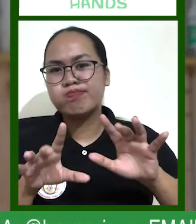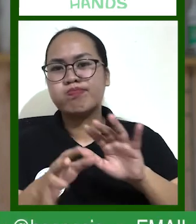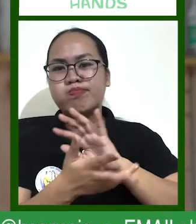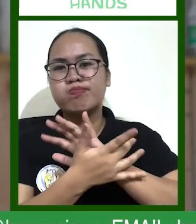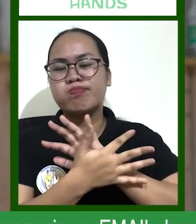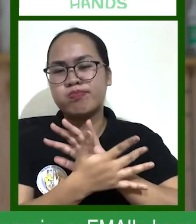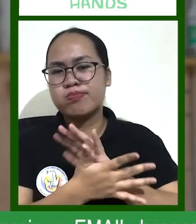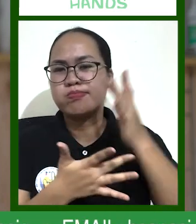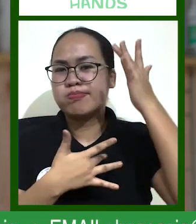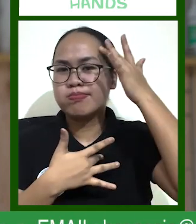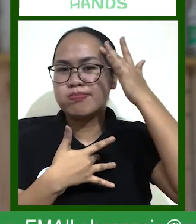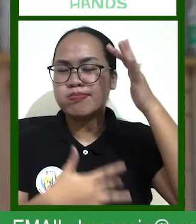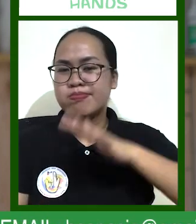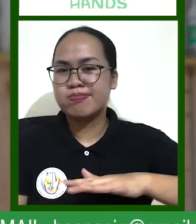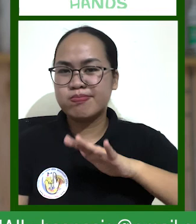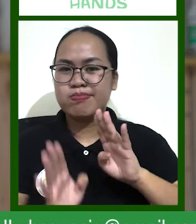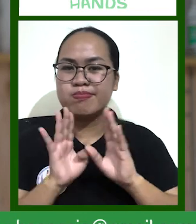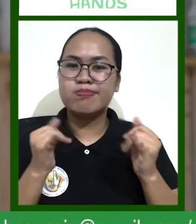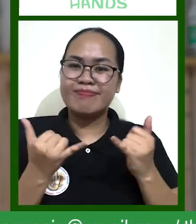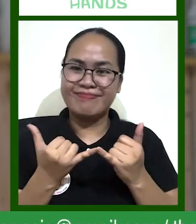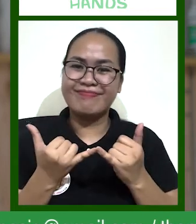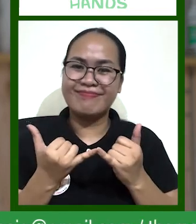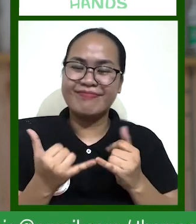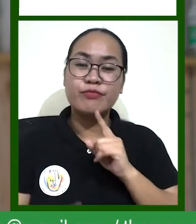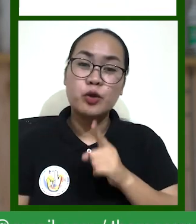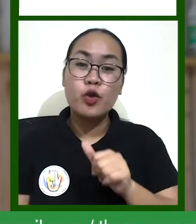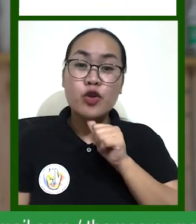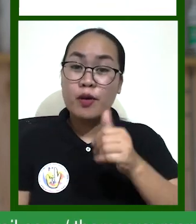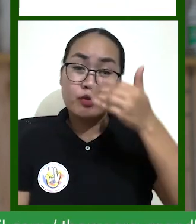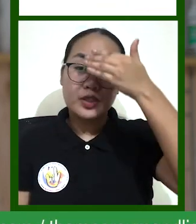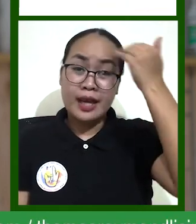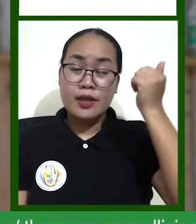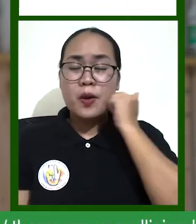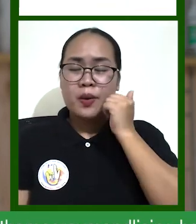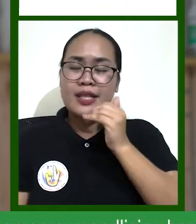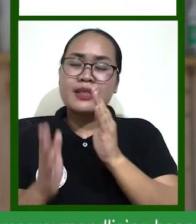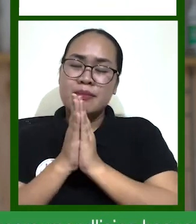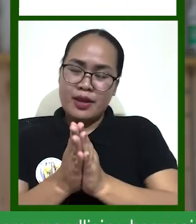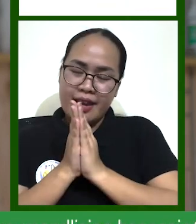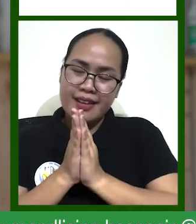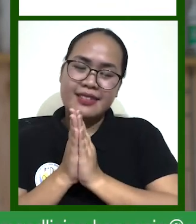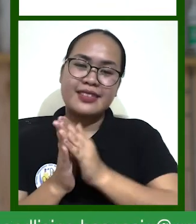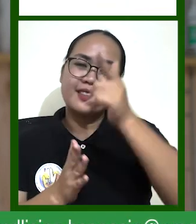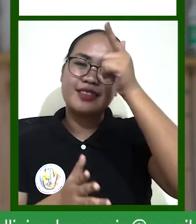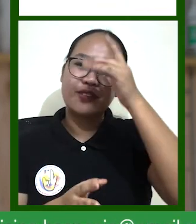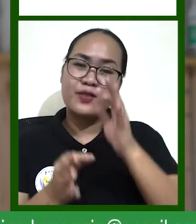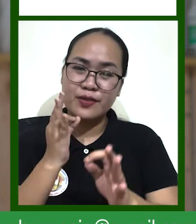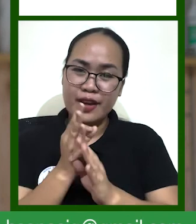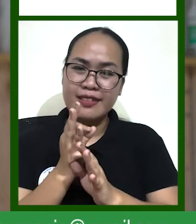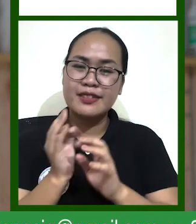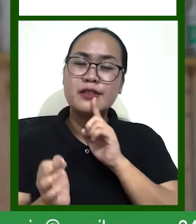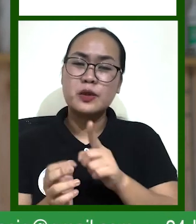cases sa ating barangay. And of course, no, huwag po natin kakalimutan ng pagdarasal, no, ang ating faith.